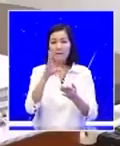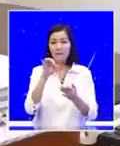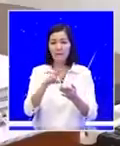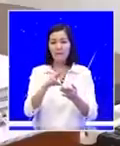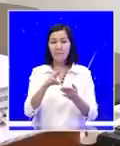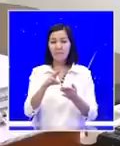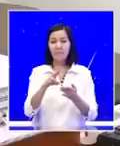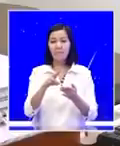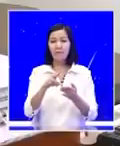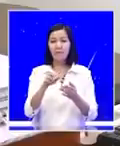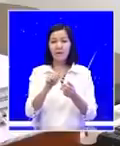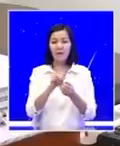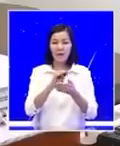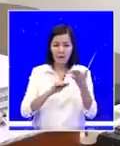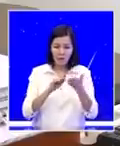бұның ішінде